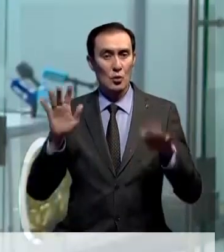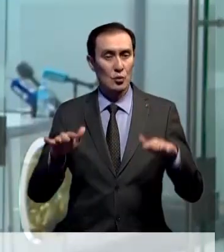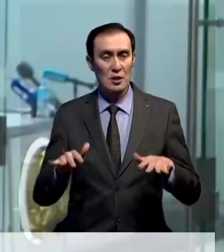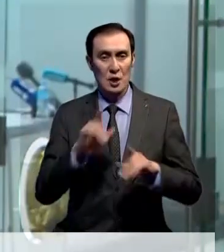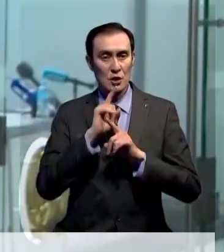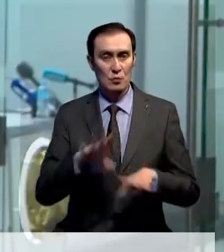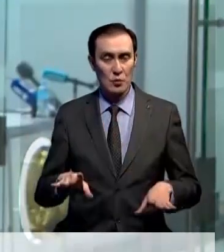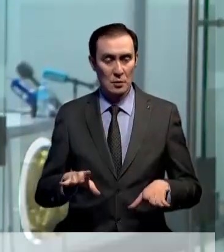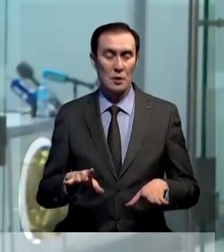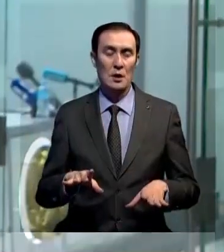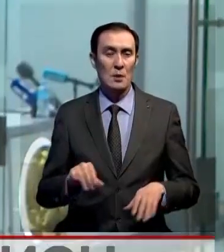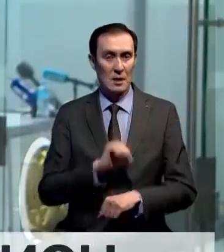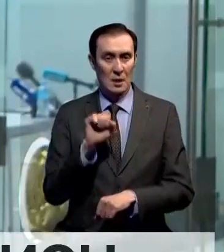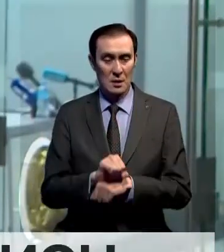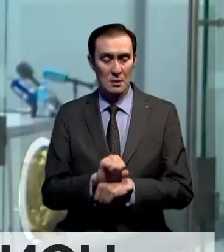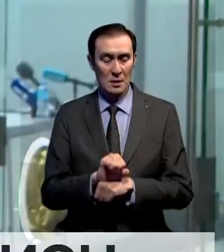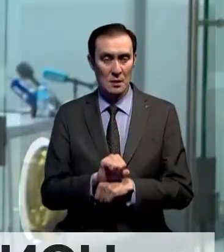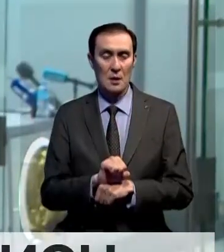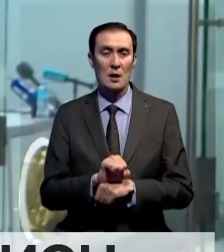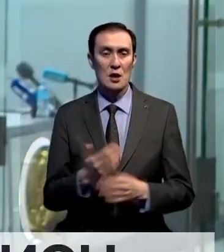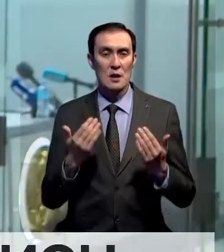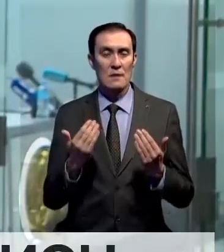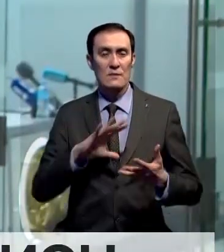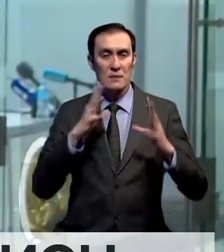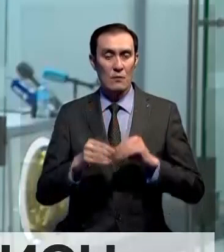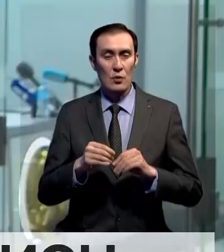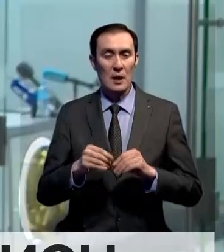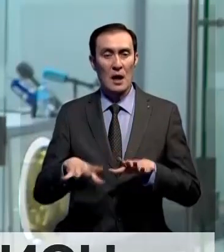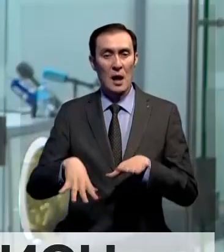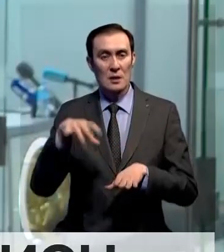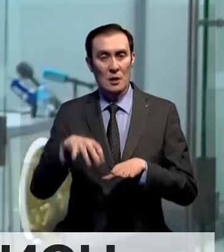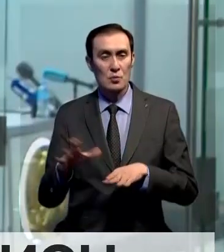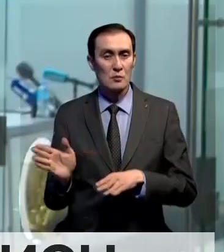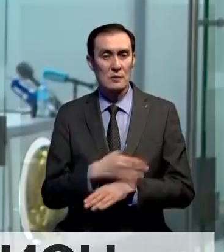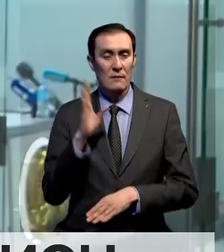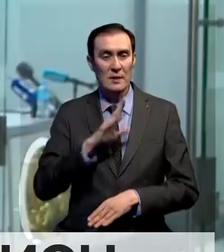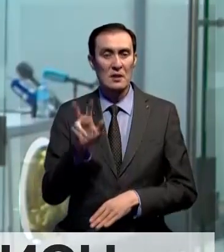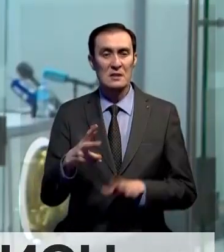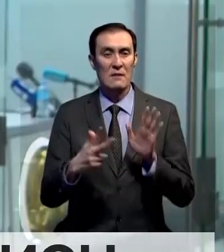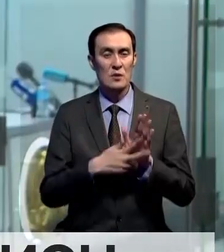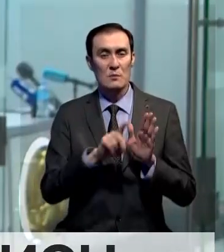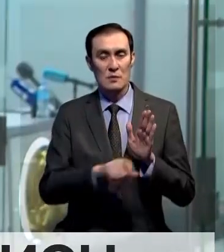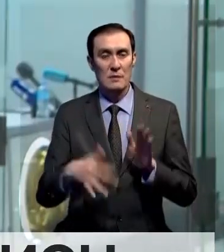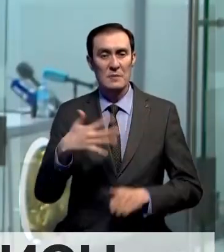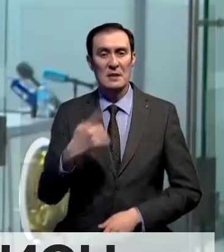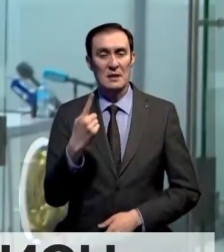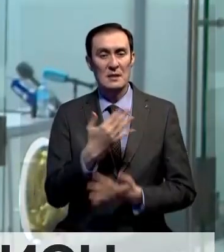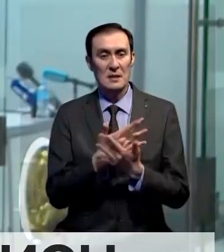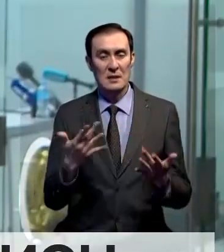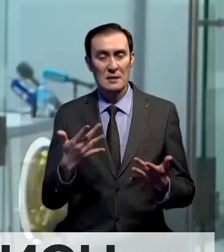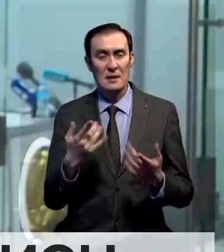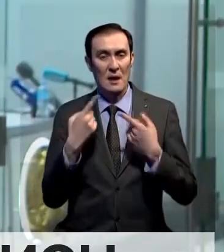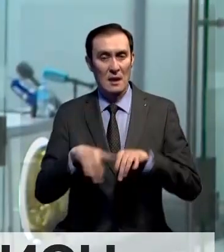ожидается, прекратилось. Всего на откачку и сброса воды задействовано 308 человек, 51 единиц